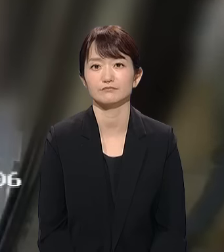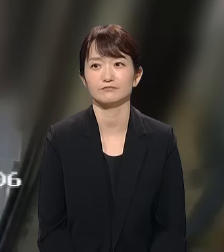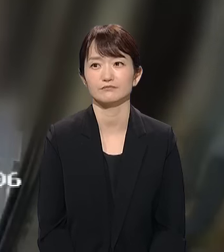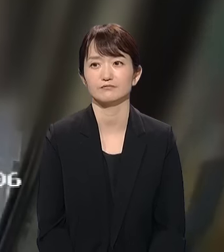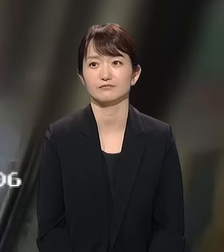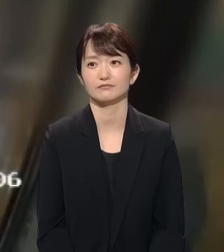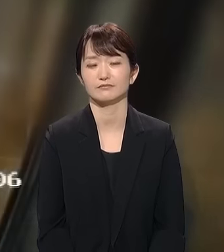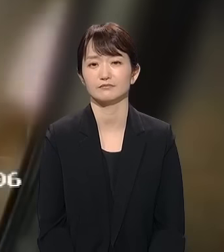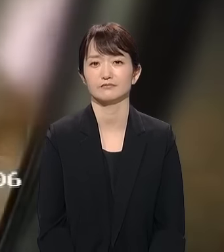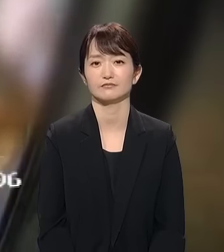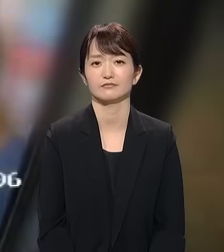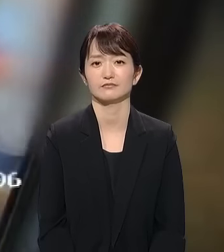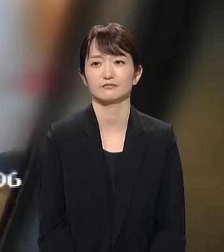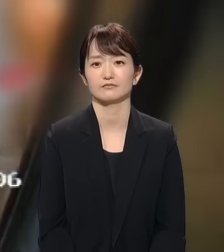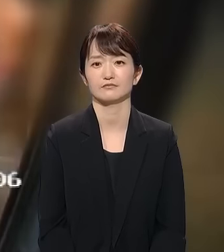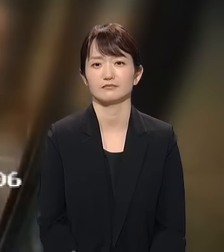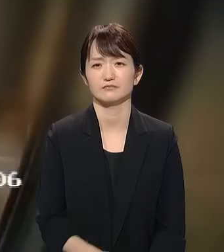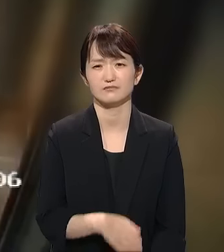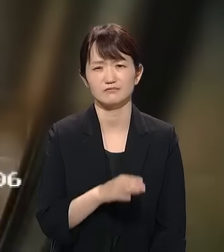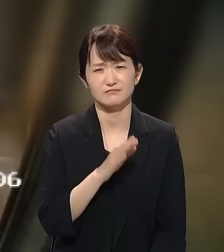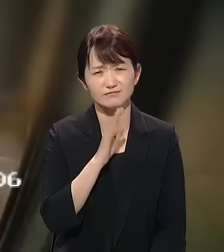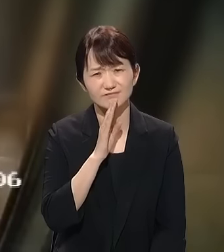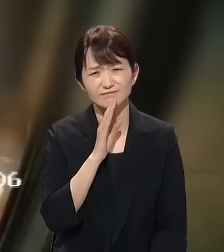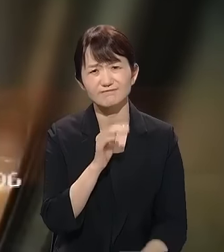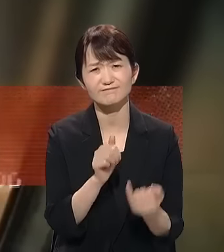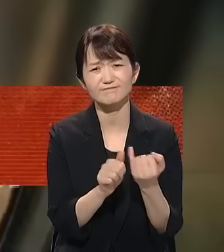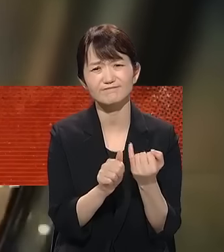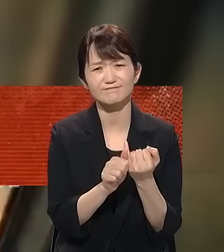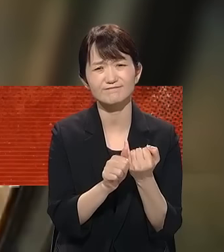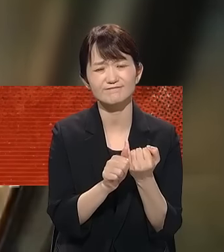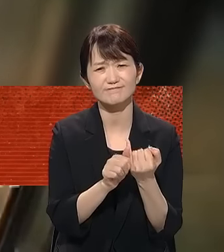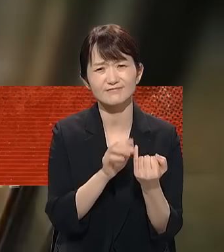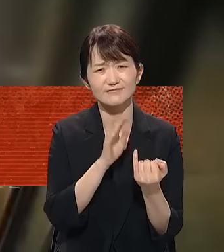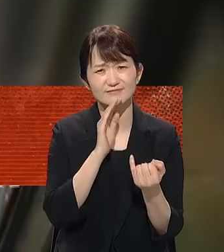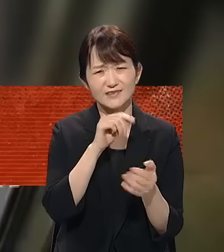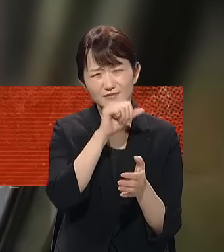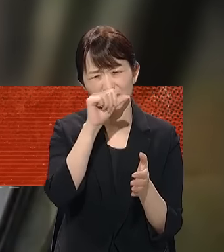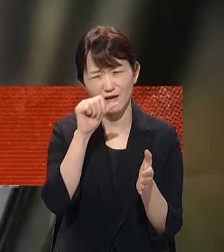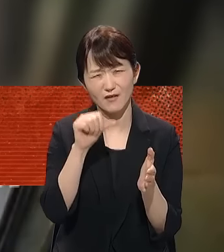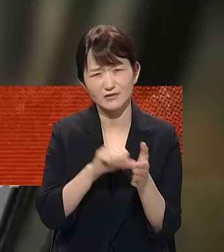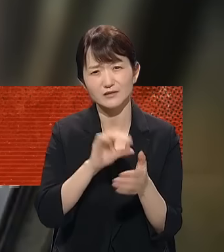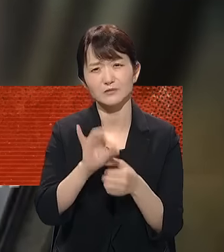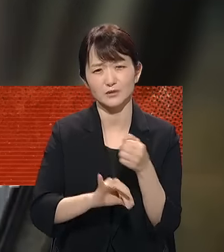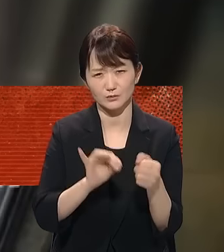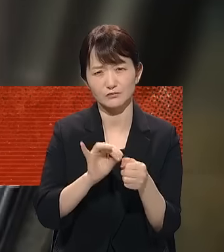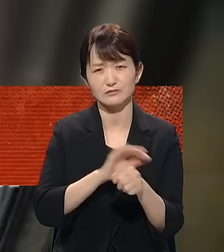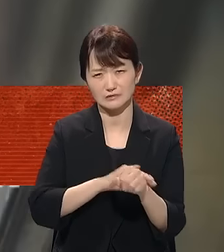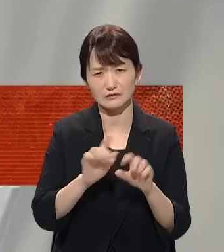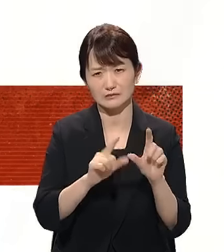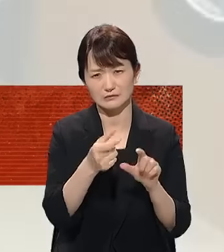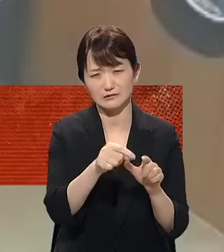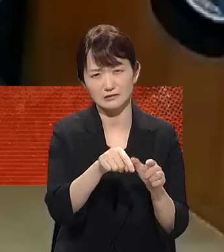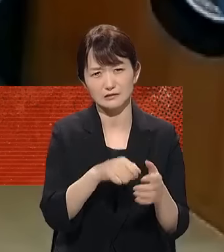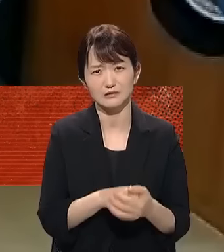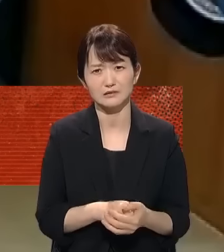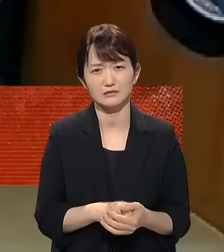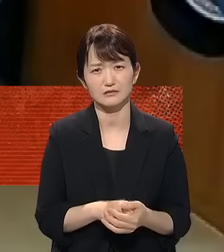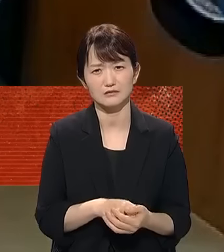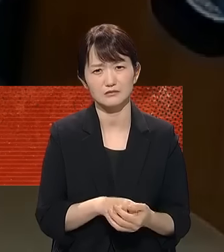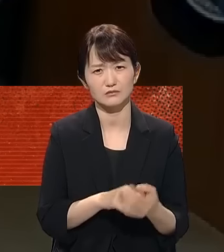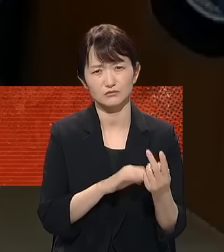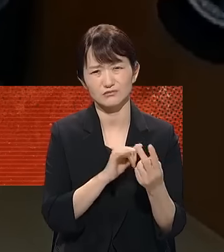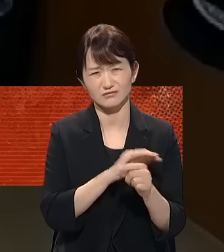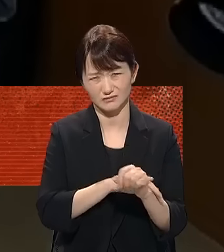나가버리고 예 정말이지 저 부부 검은 머리 파불이 되도록 100년 해로 할 것 같습니다 딱 봐도 저런 천생연분이